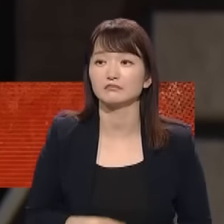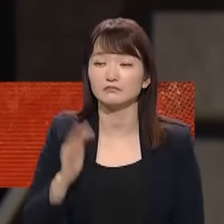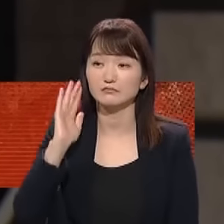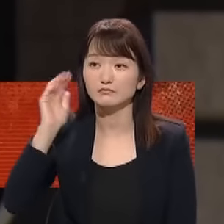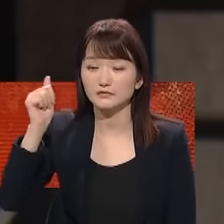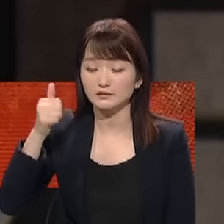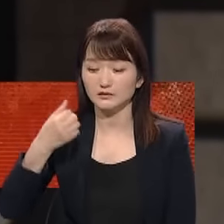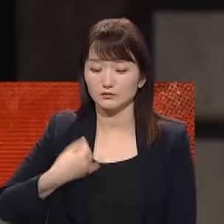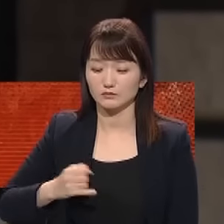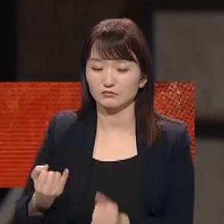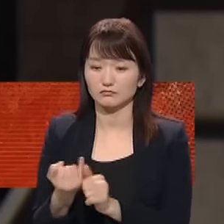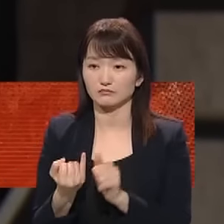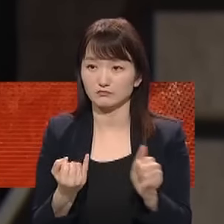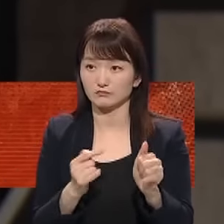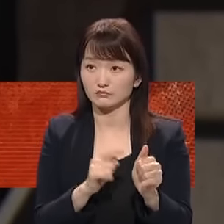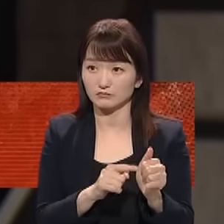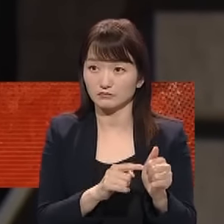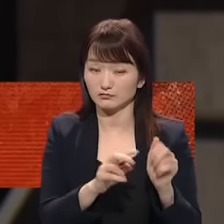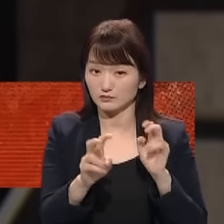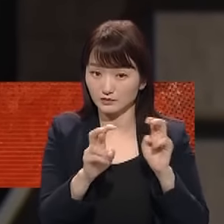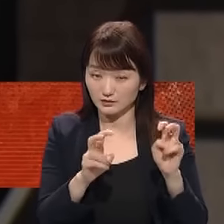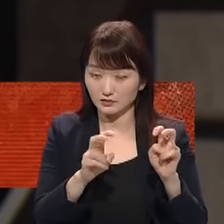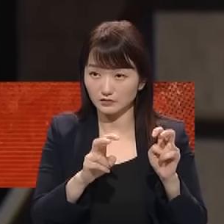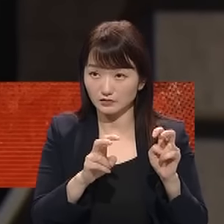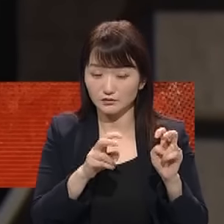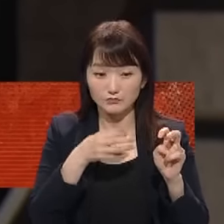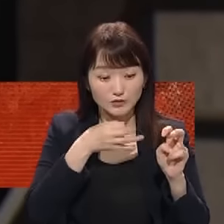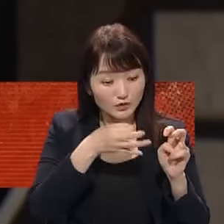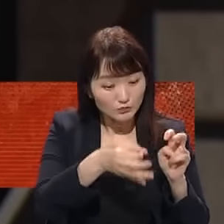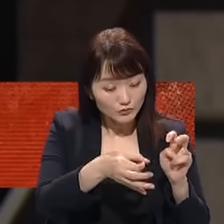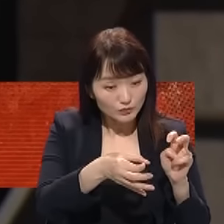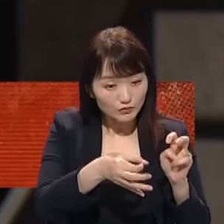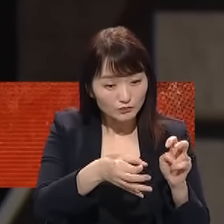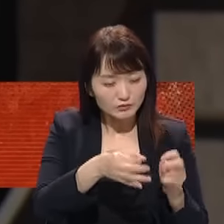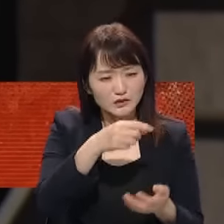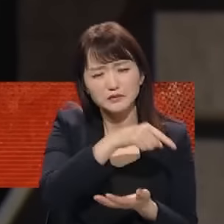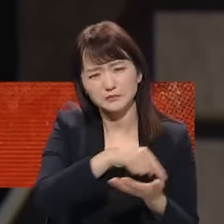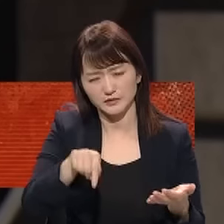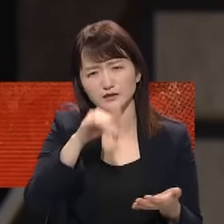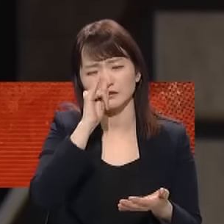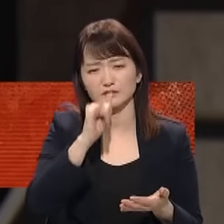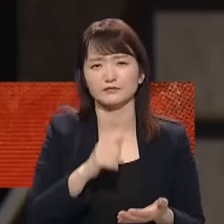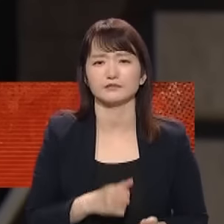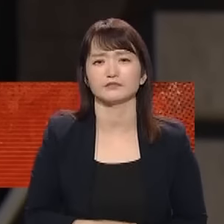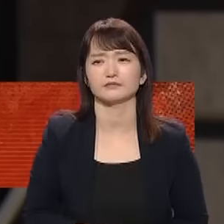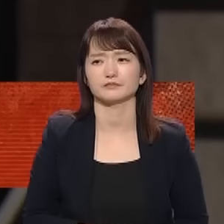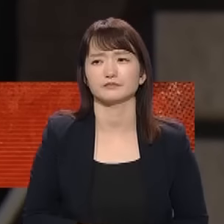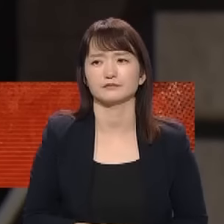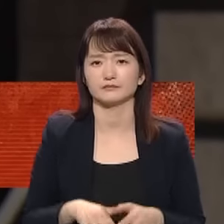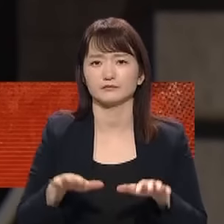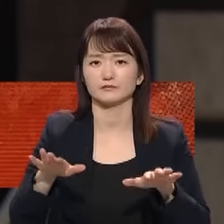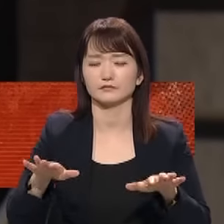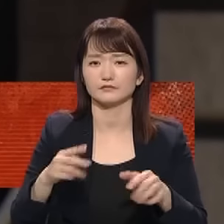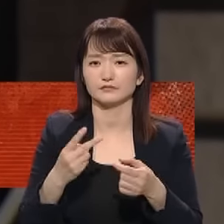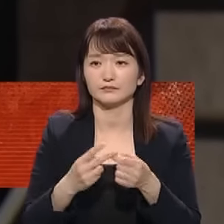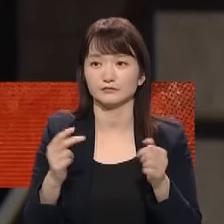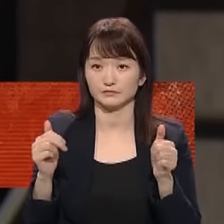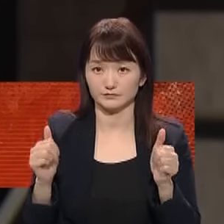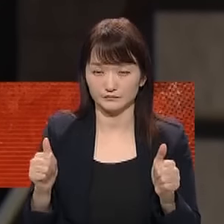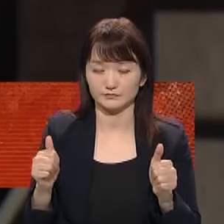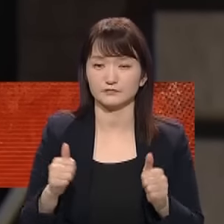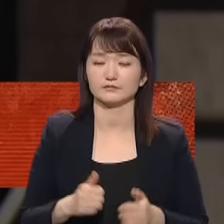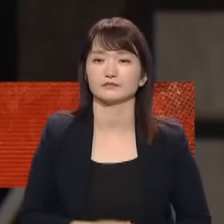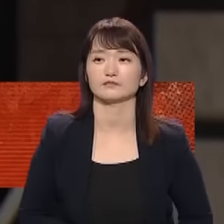대통령 사위 또 사돈 기업이라고 불리면서 불이익을 봤다 이렇게 주장을 했단 말입니다. 그런데 오늘 항소심